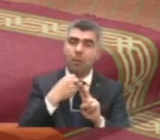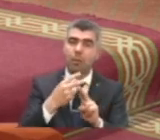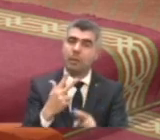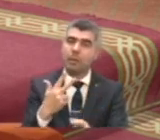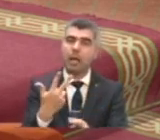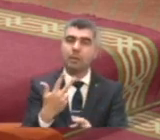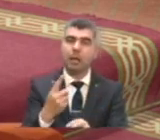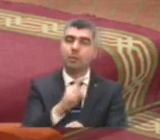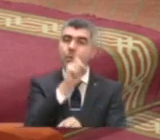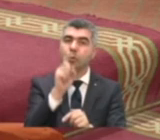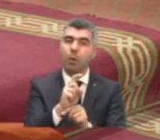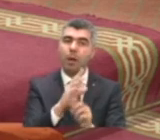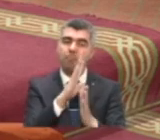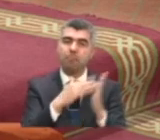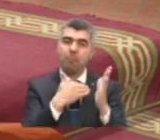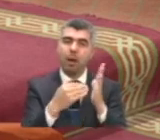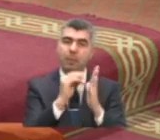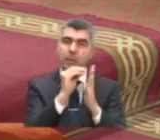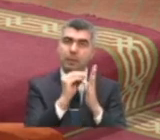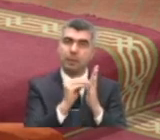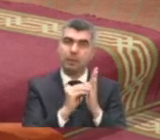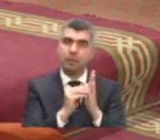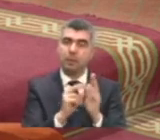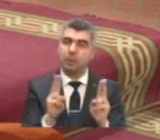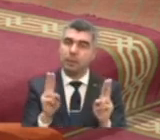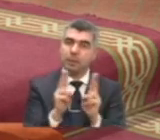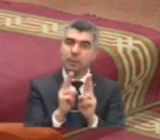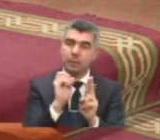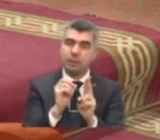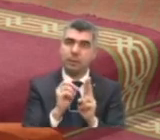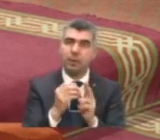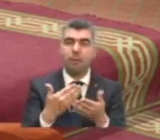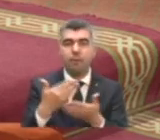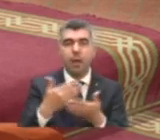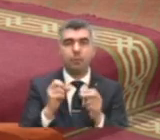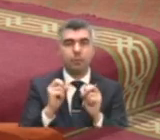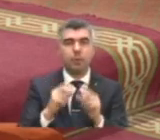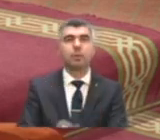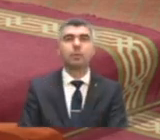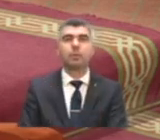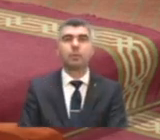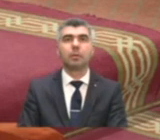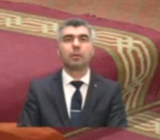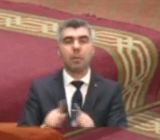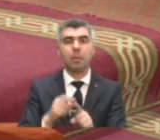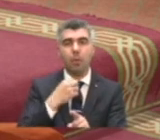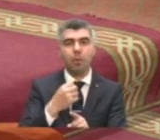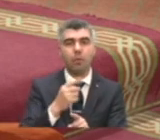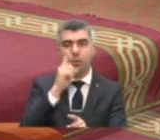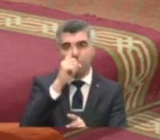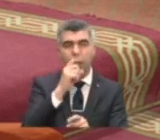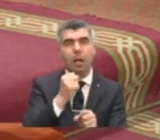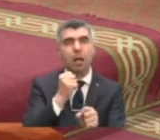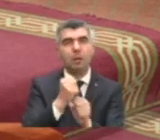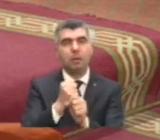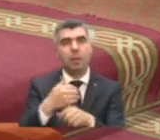الاسئله مبرمجه حول التقييم. غير بالنسبه لمراكز استقبال متفق معك سيده النائبه 100% وغيكون ان شاء الله هادشي اللي كتقولي كلشي حنا غاديين فيه، لهذا